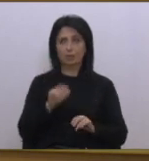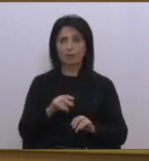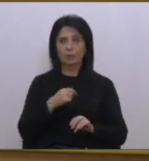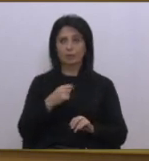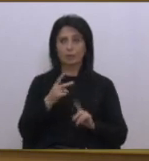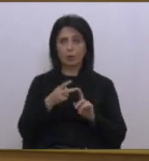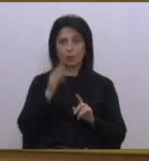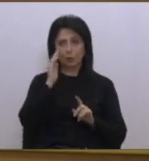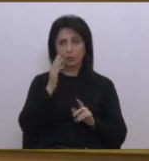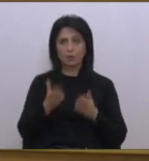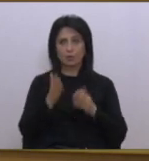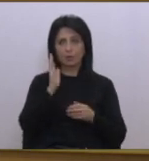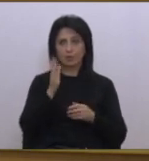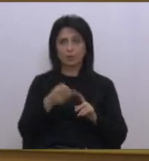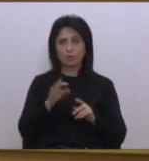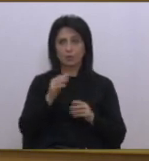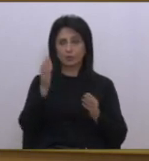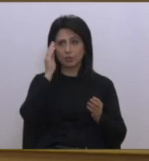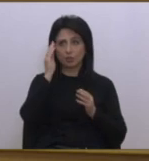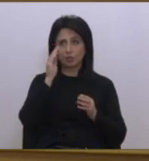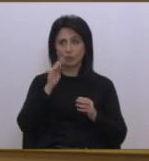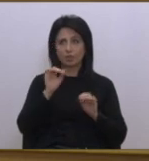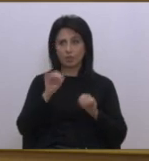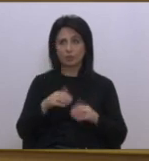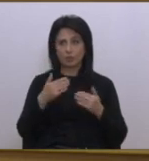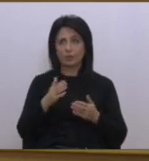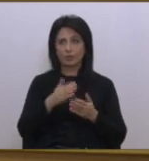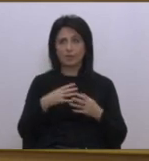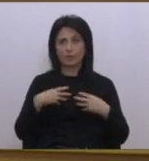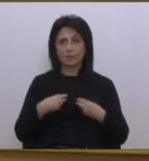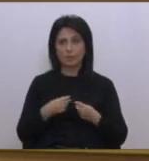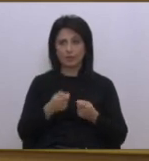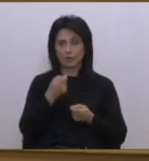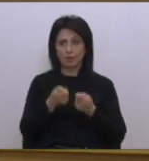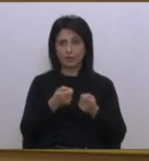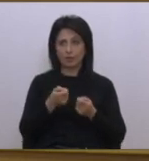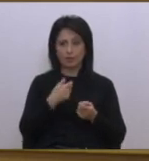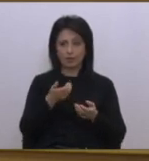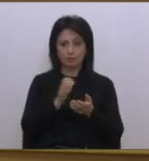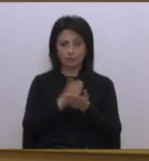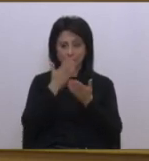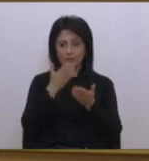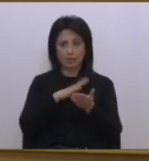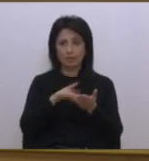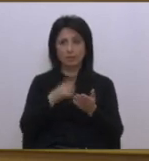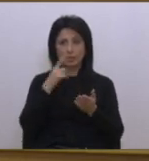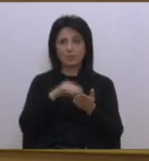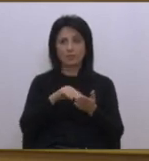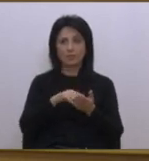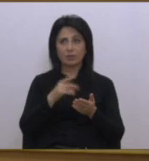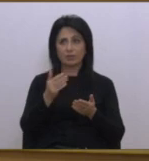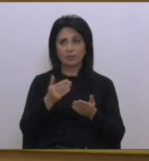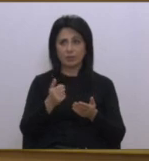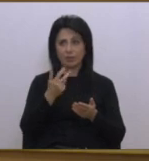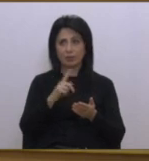მეორე მოსმენისთვის ალბათ იქნება ამაზე მსჯელობაც. შეიძლება უკვე არის სამწუხაროდ დეტალურად არ გავცნობი ვარ წარმოდგენილი ინიციატივას, ამიტომ მქონდა